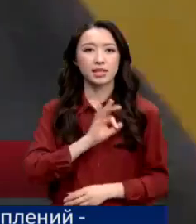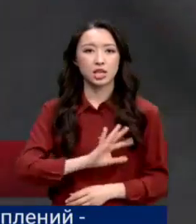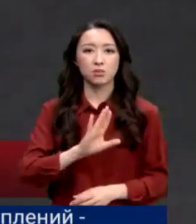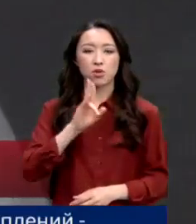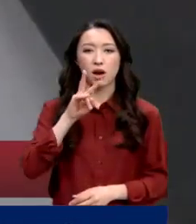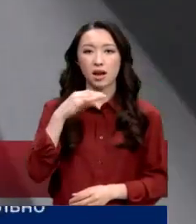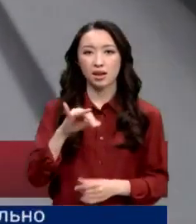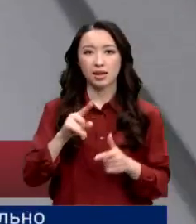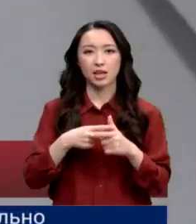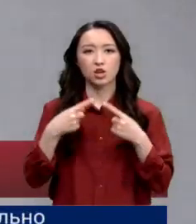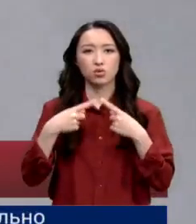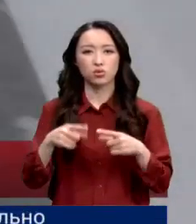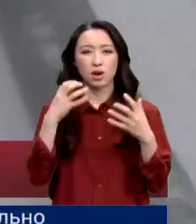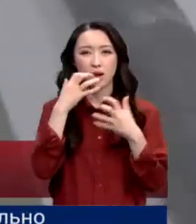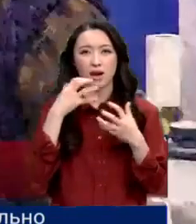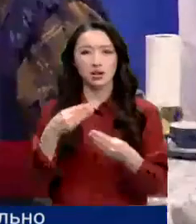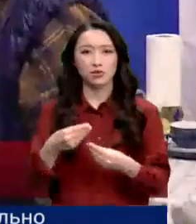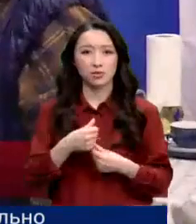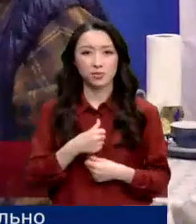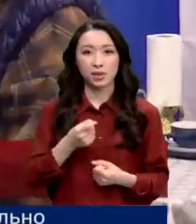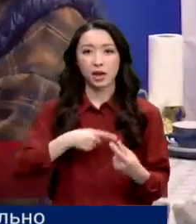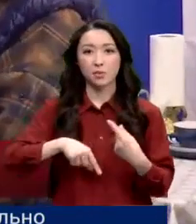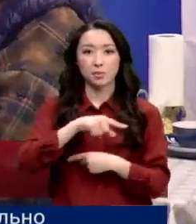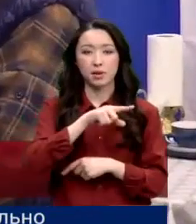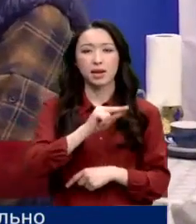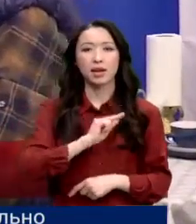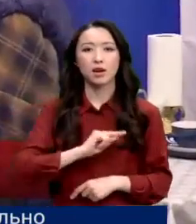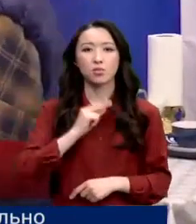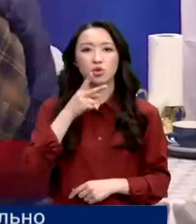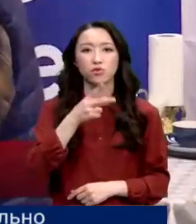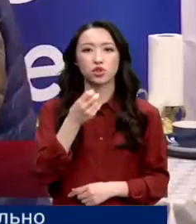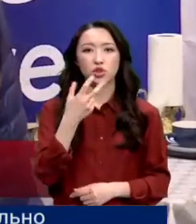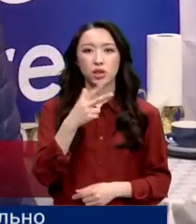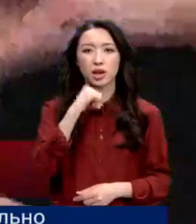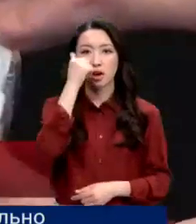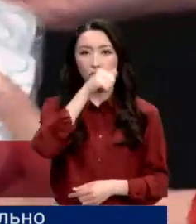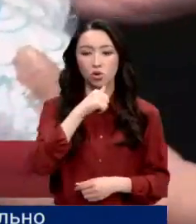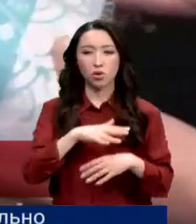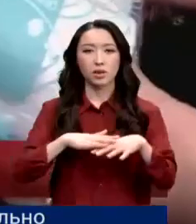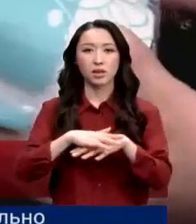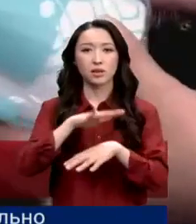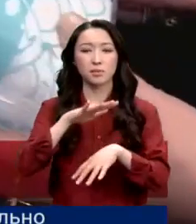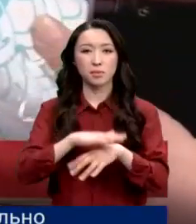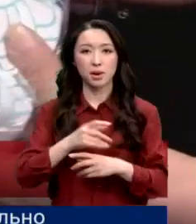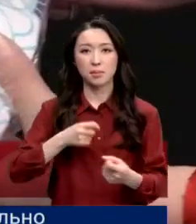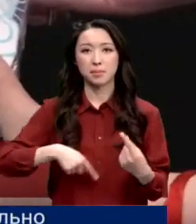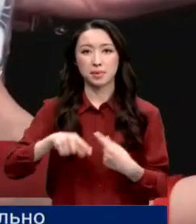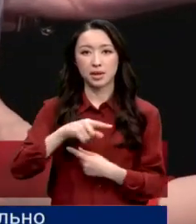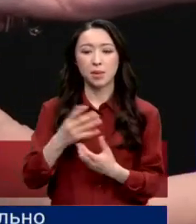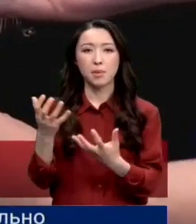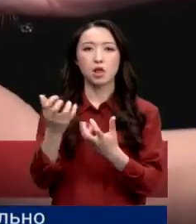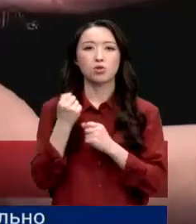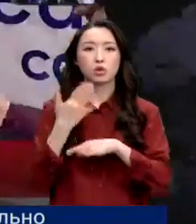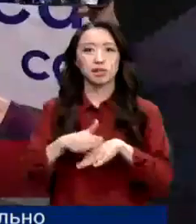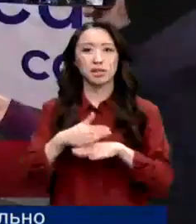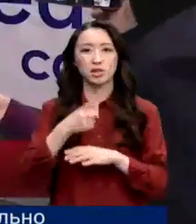клей или другие аллергены. Предприятие Зауреш Алгамбаева работает с 2013 года. В Халык-банке предпринимательница получила кредит